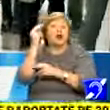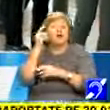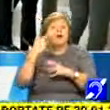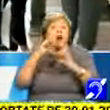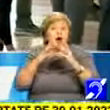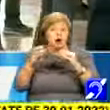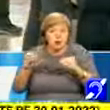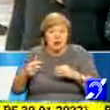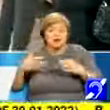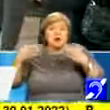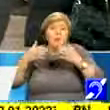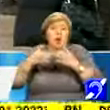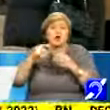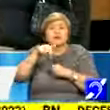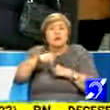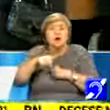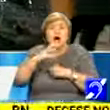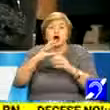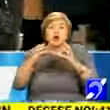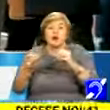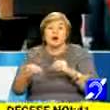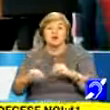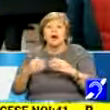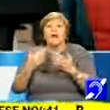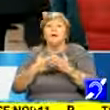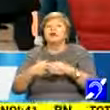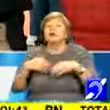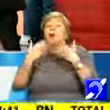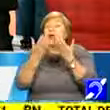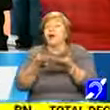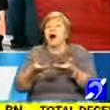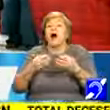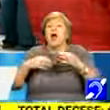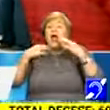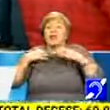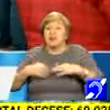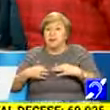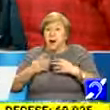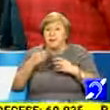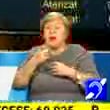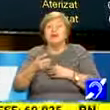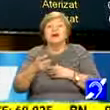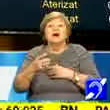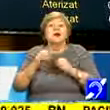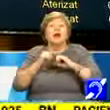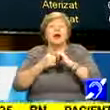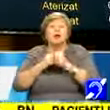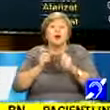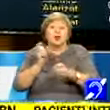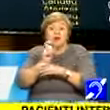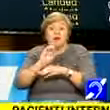românesc cu condiția asigurării echipamentelor individuale de protecție împotriva COVID-19,